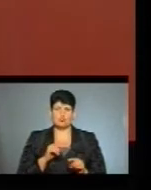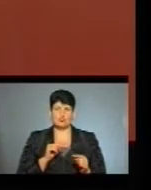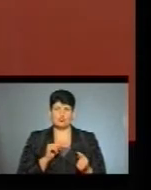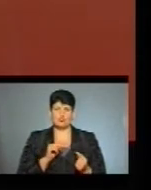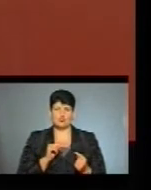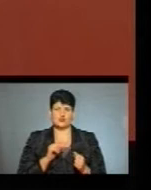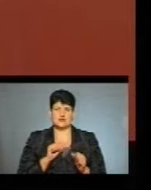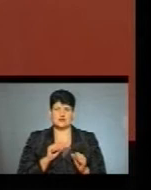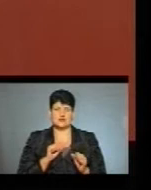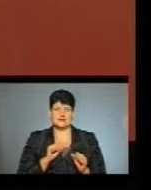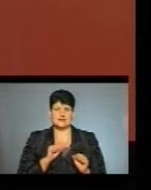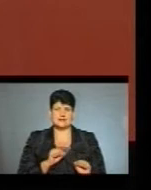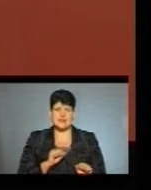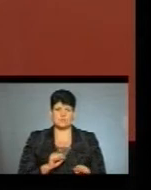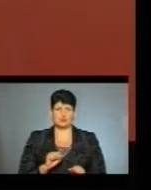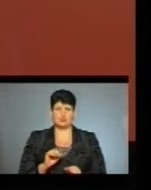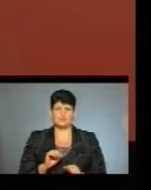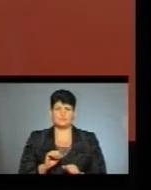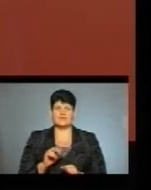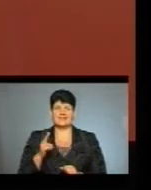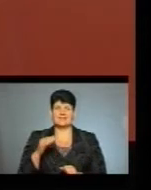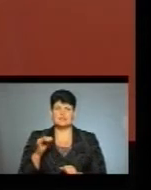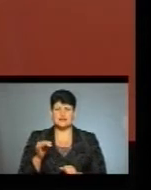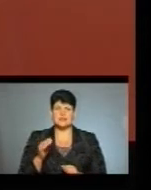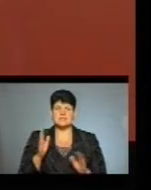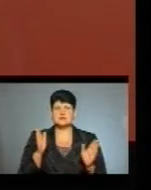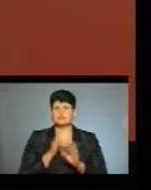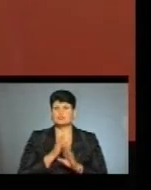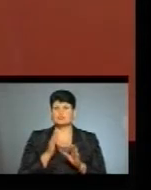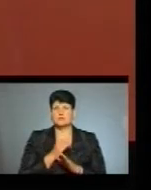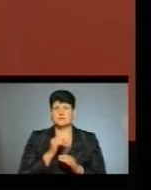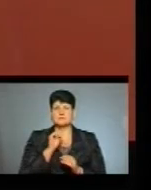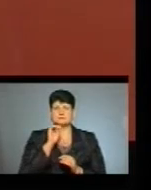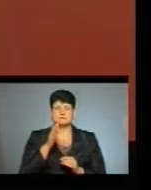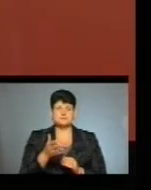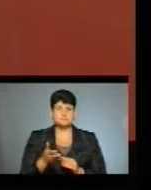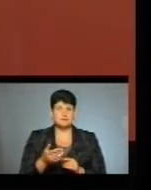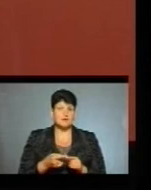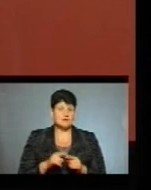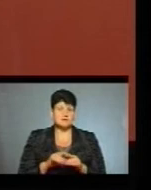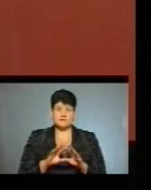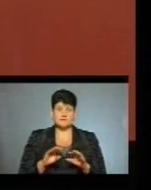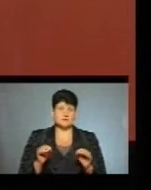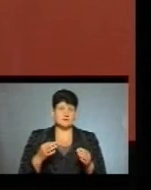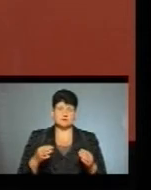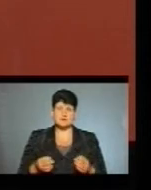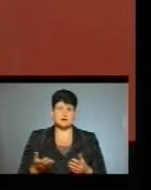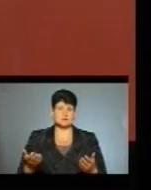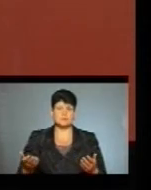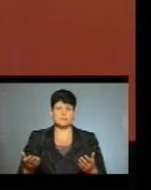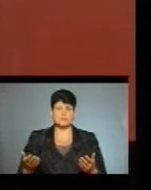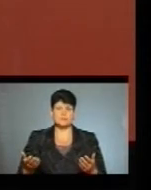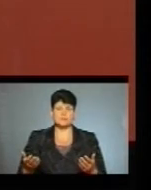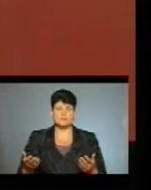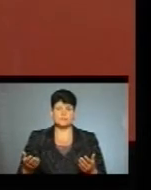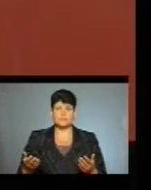проти цих захворювань. Дифтерія – це повітряно-крапельна інфекція. А це тим все і сказано. Тобто, десь